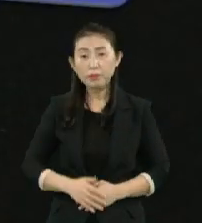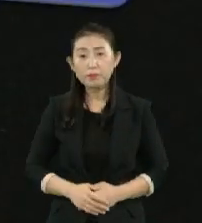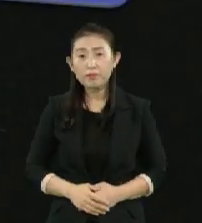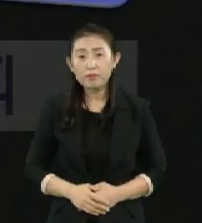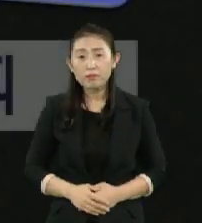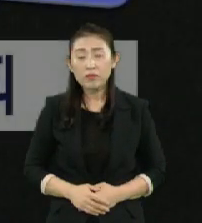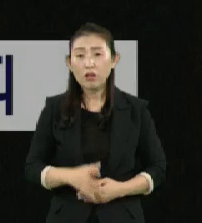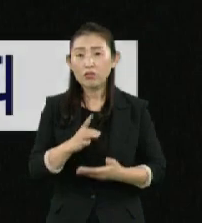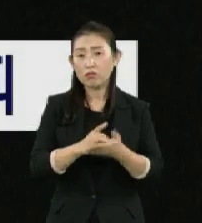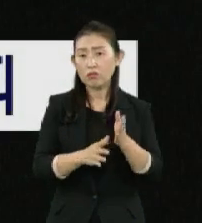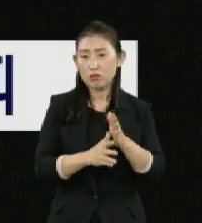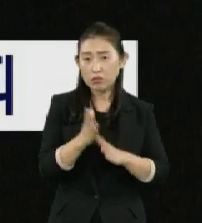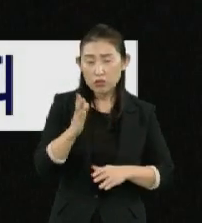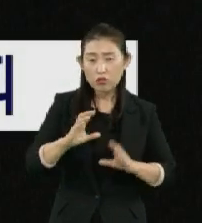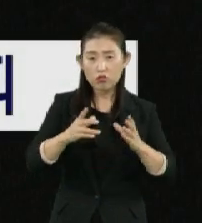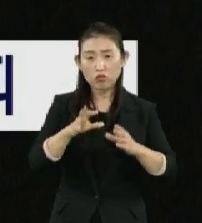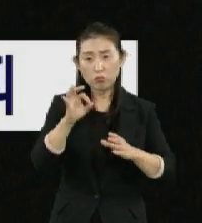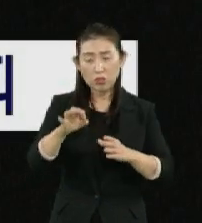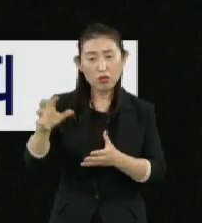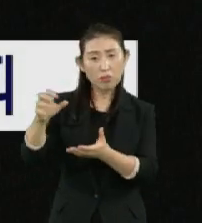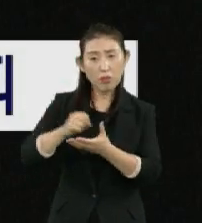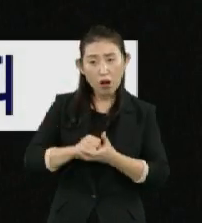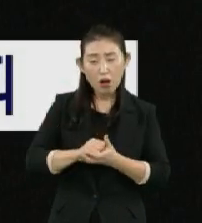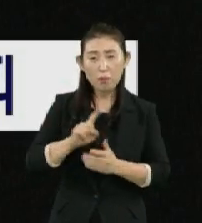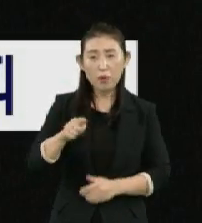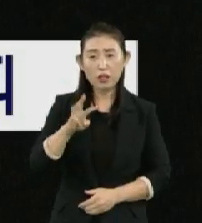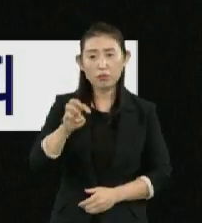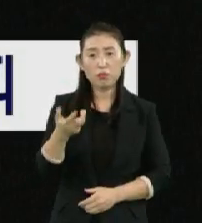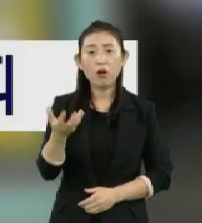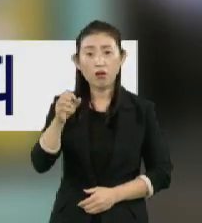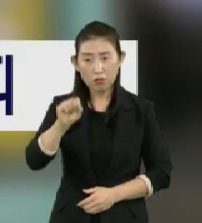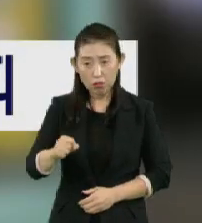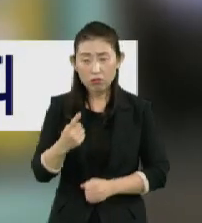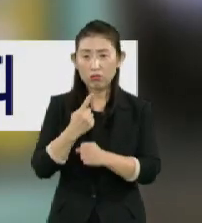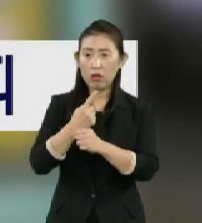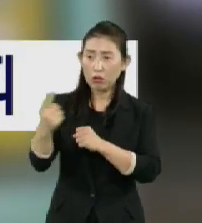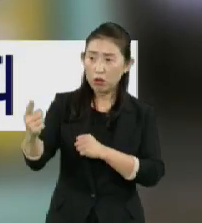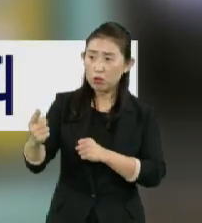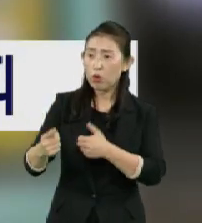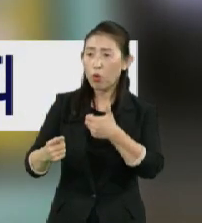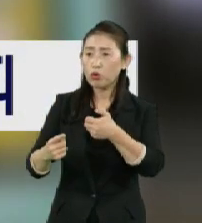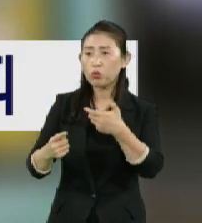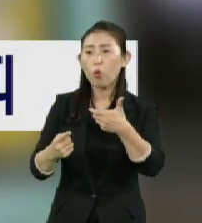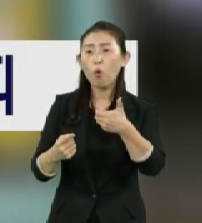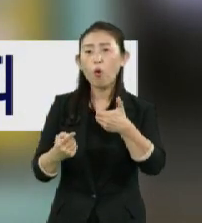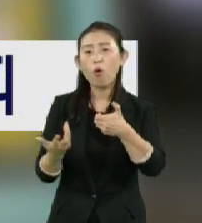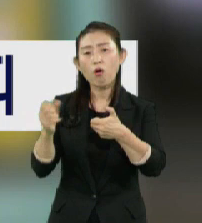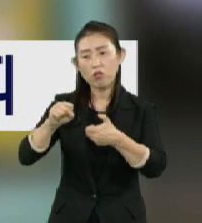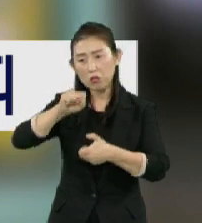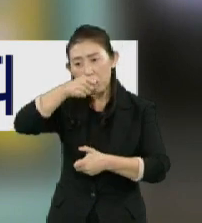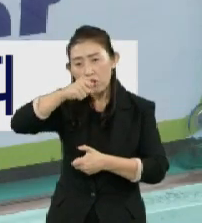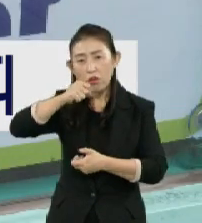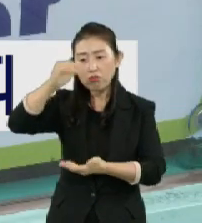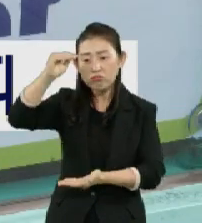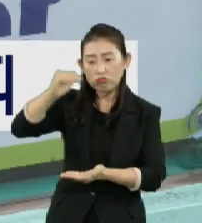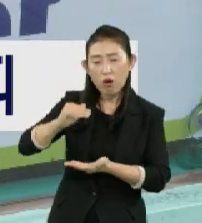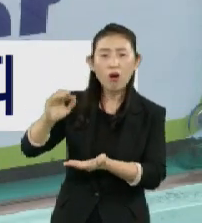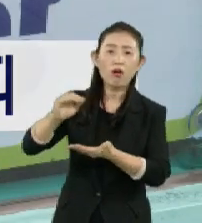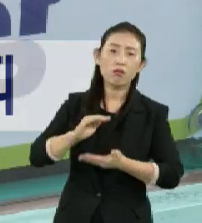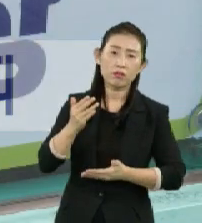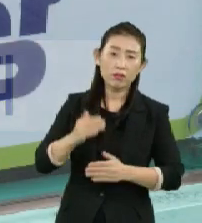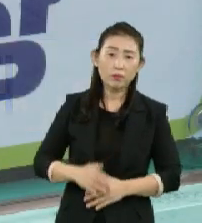축소로 천안시의 경우 국비 확보가 올해 138억 원에서 내년도 55억 원으로 감소하는 등 타격이